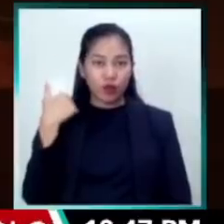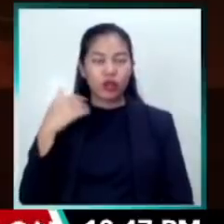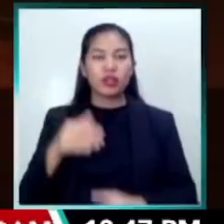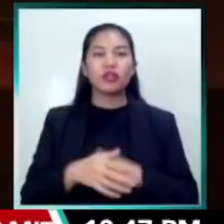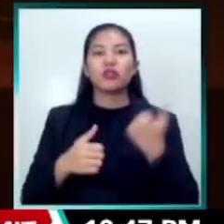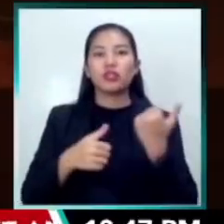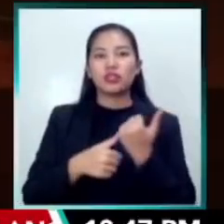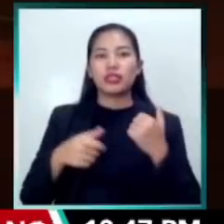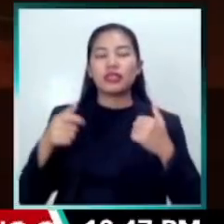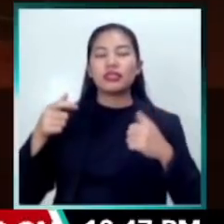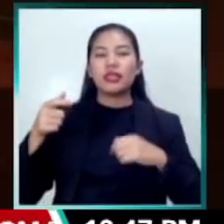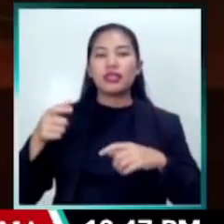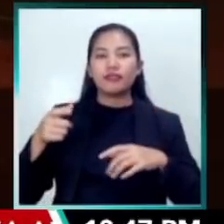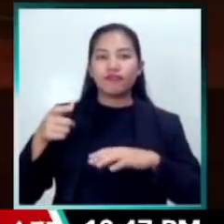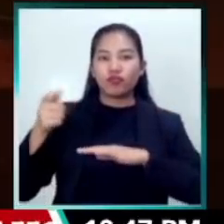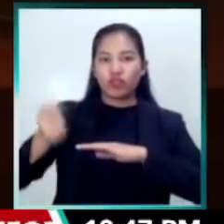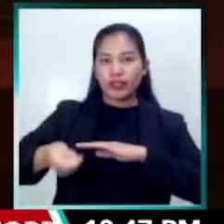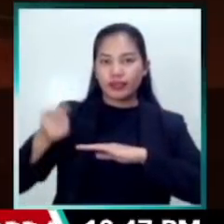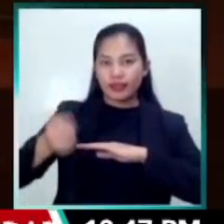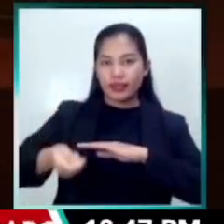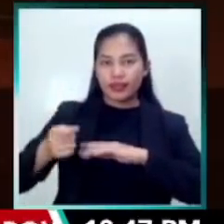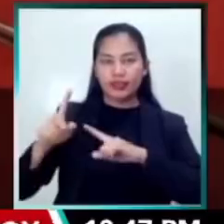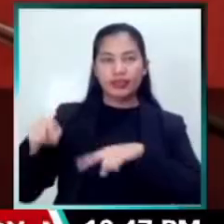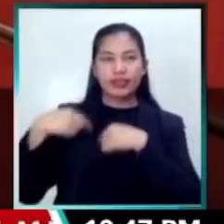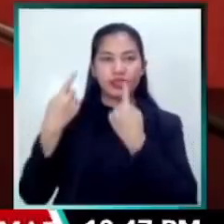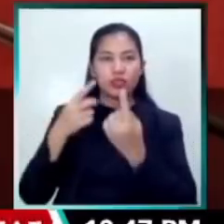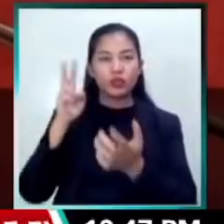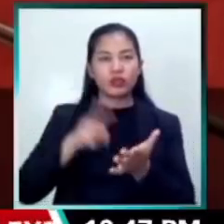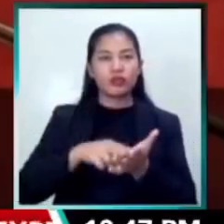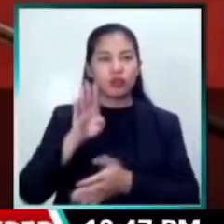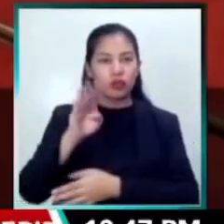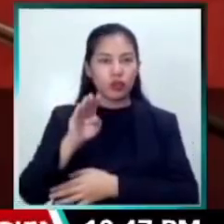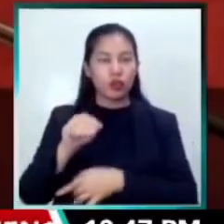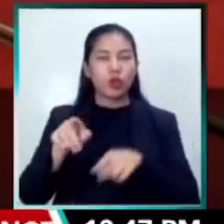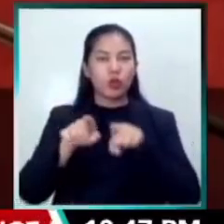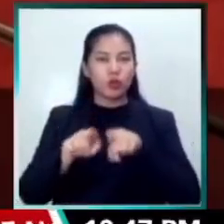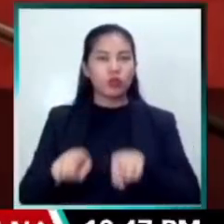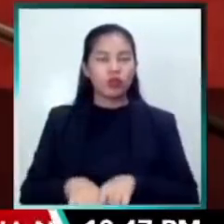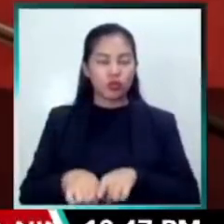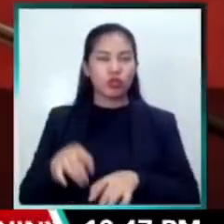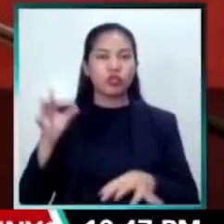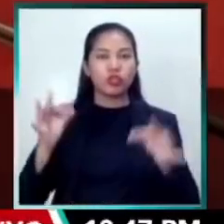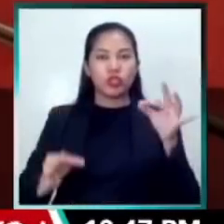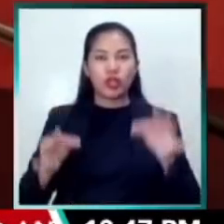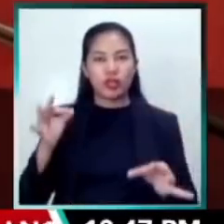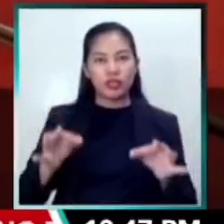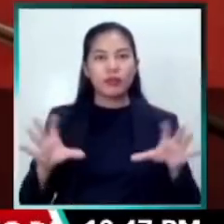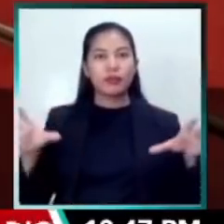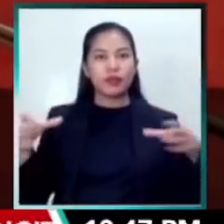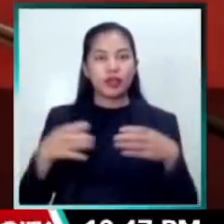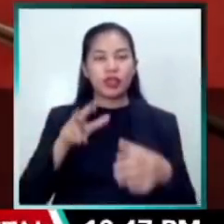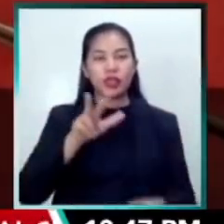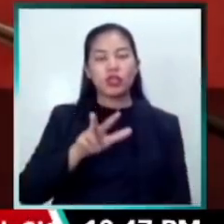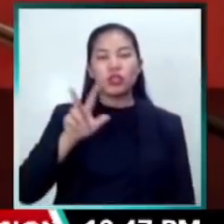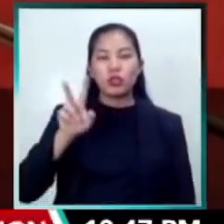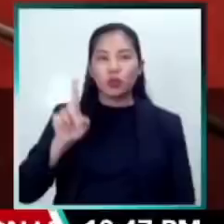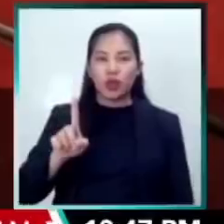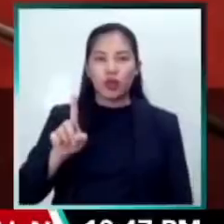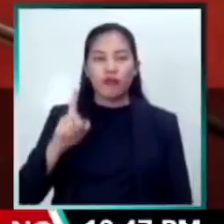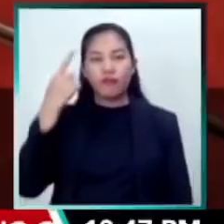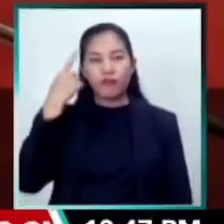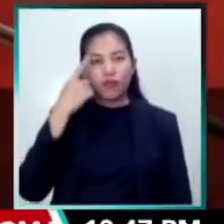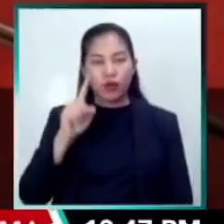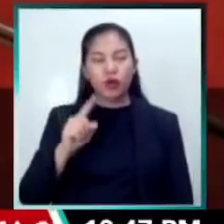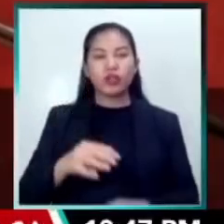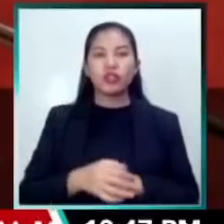Singh mula 2014. Nagsilbi rin siyang presiding judge ng Branch 31 ng Metropolitan Trial Court ng Quezon